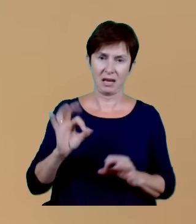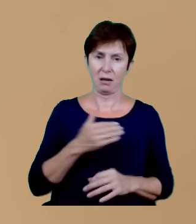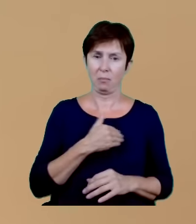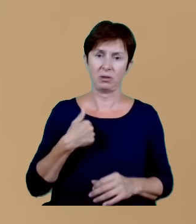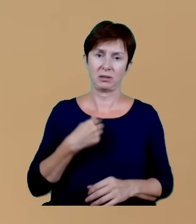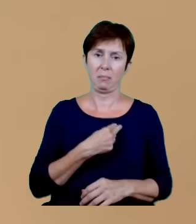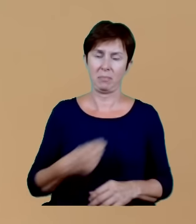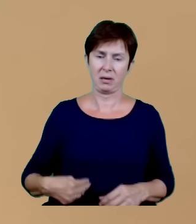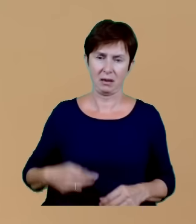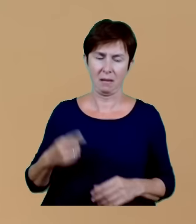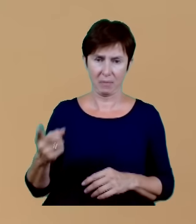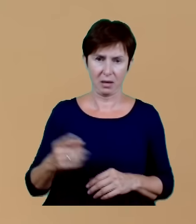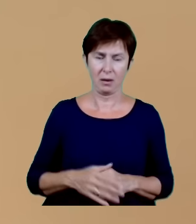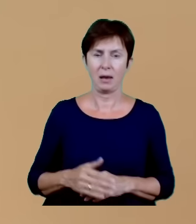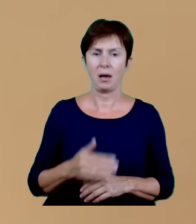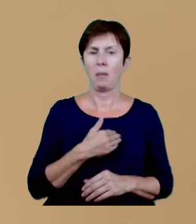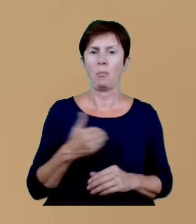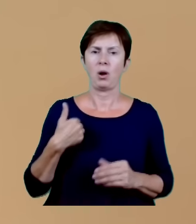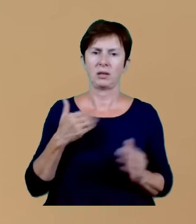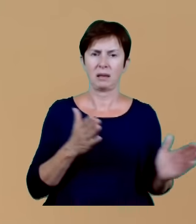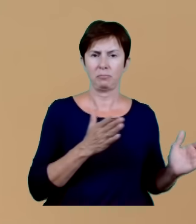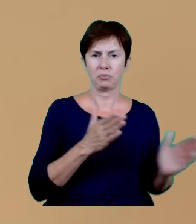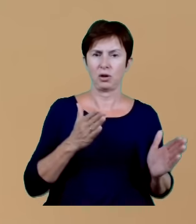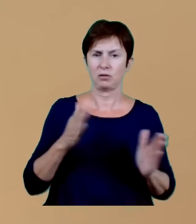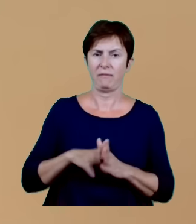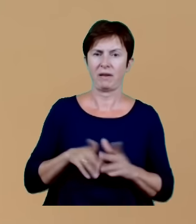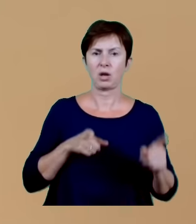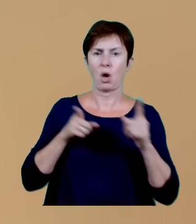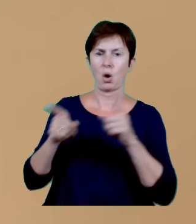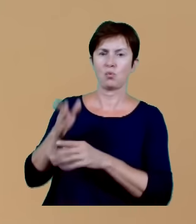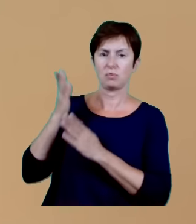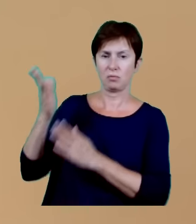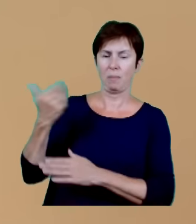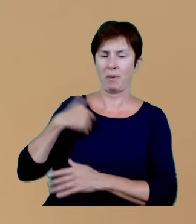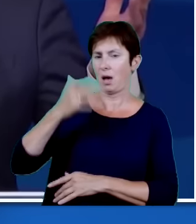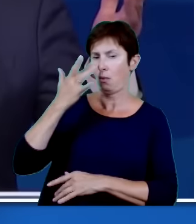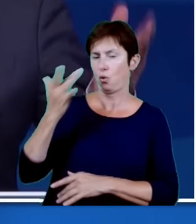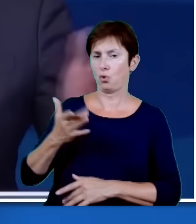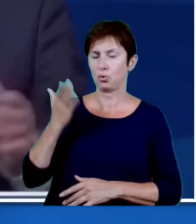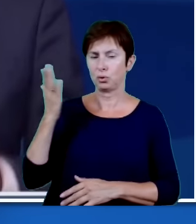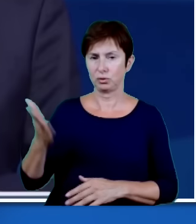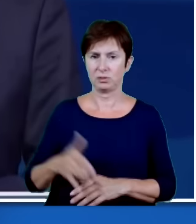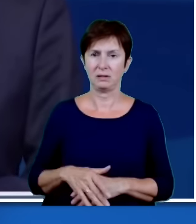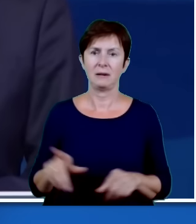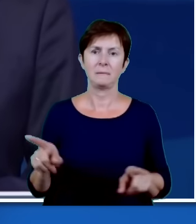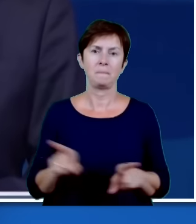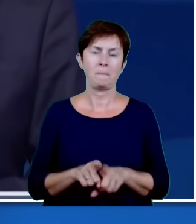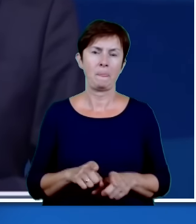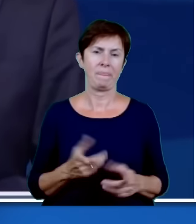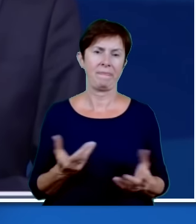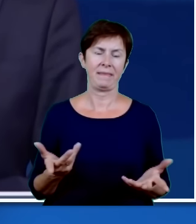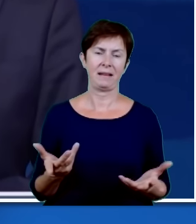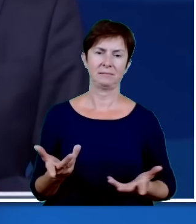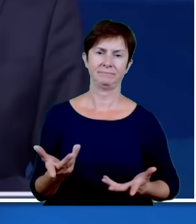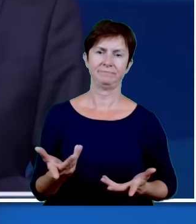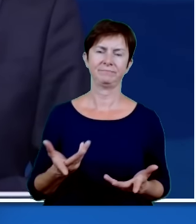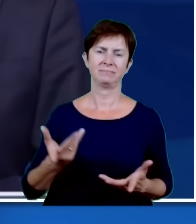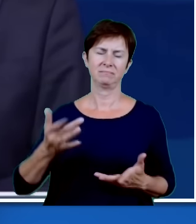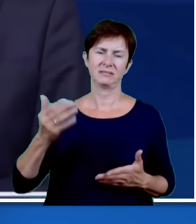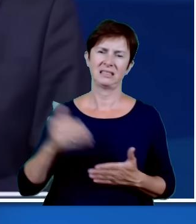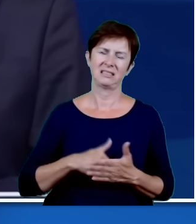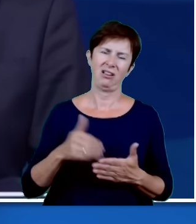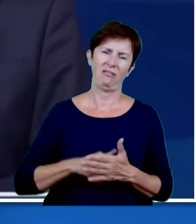przesuwania Polski w kierunku białorusii No a z drugiej strony bardzo infantylnych żeby nie powiedzieć szczeniacki gestów pod